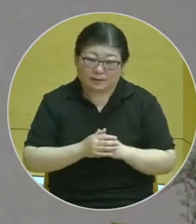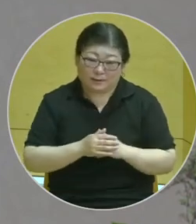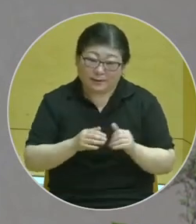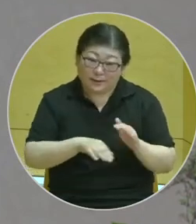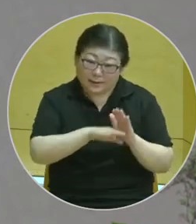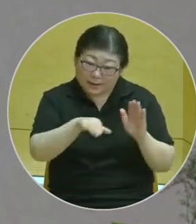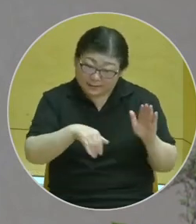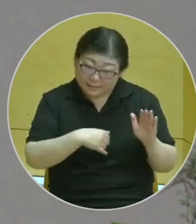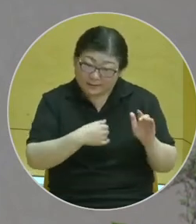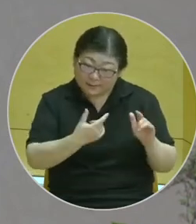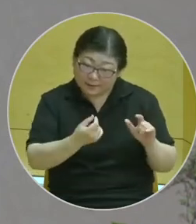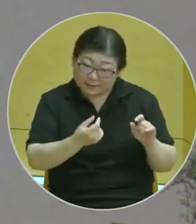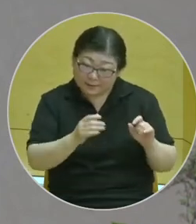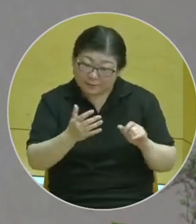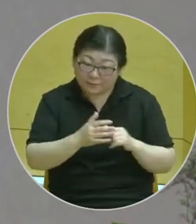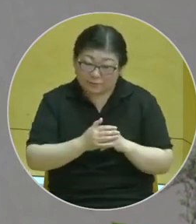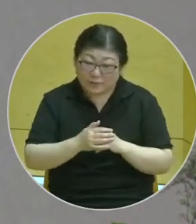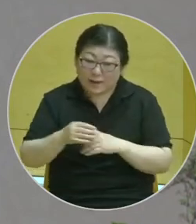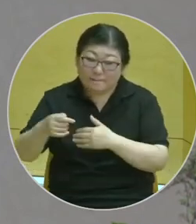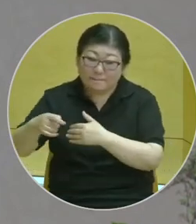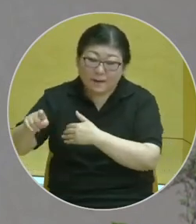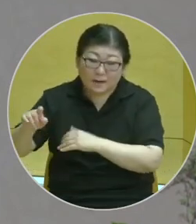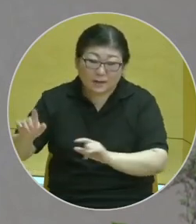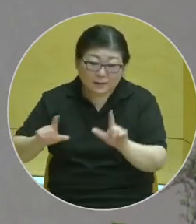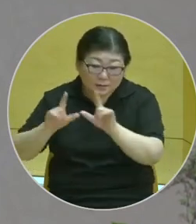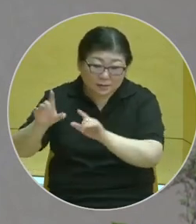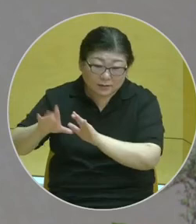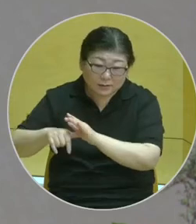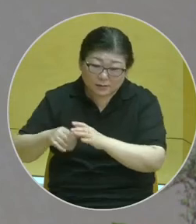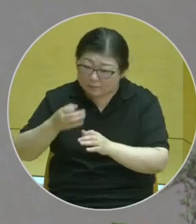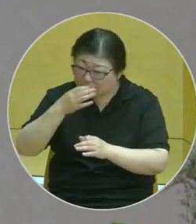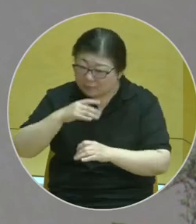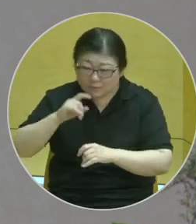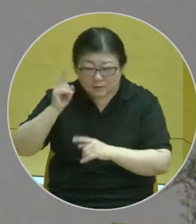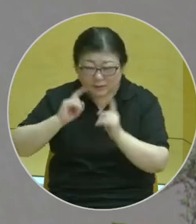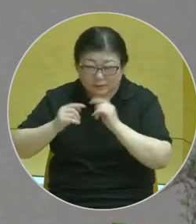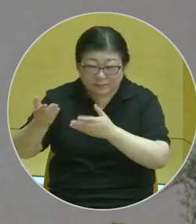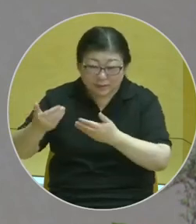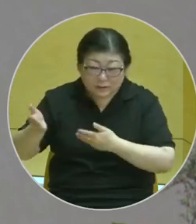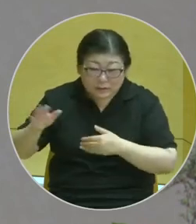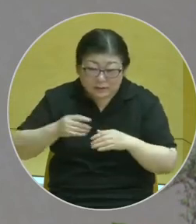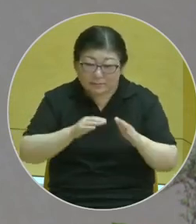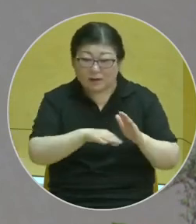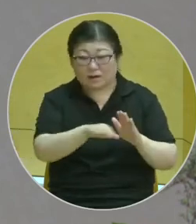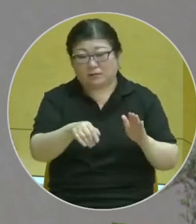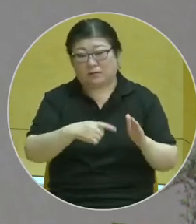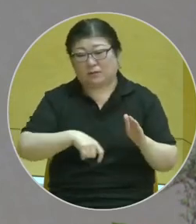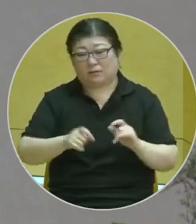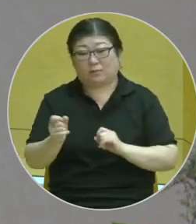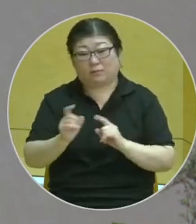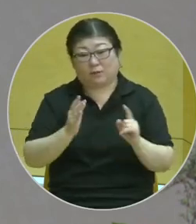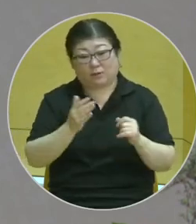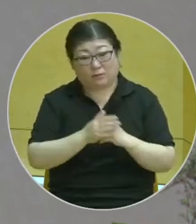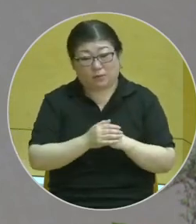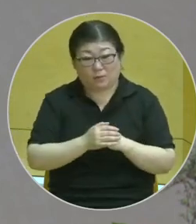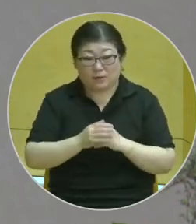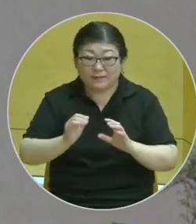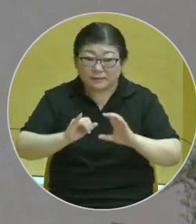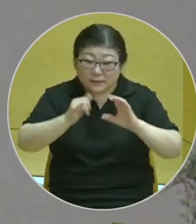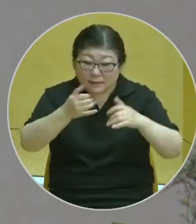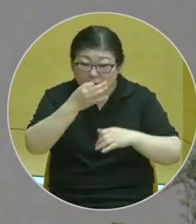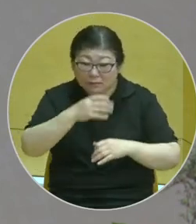밖에서 지치고 상처 낮지만 가정 안에서 회복 되셔야 돼요 세상에서 낙심하고 절망하지 만 교회 안에 들어오면 여기서